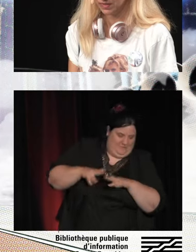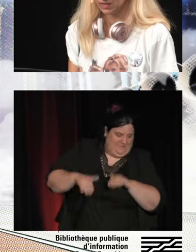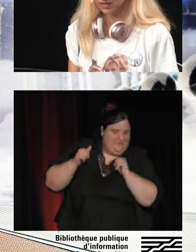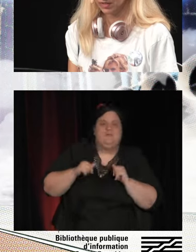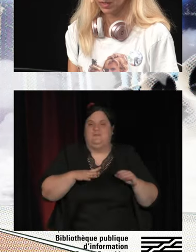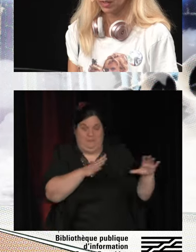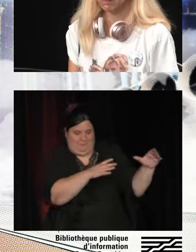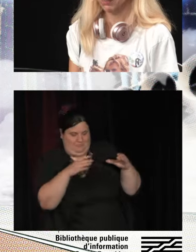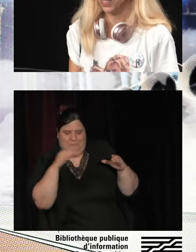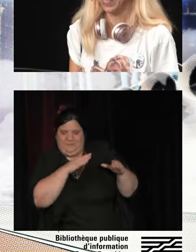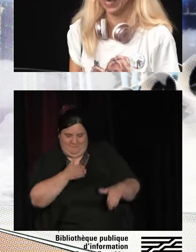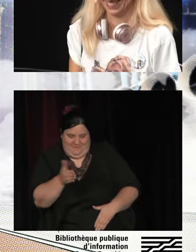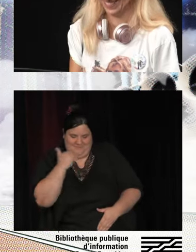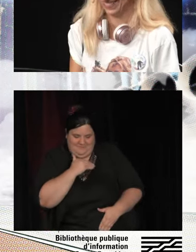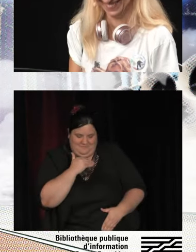vite.